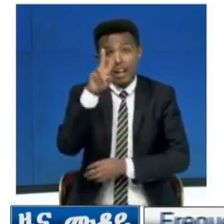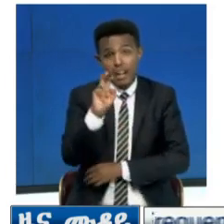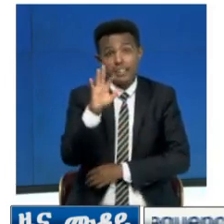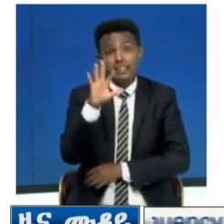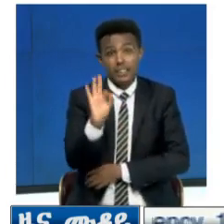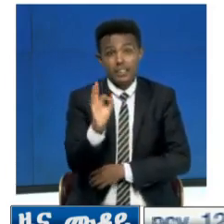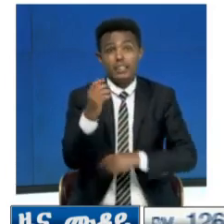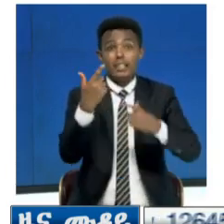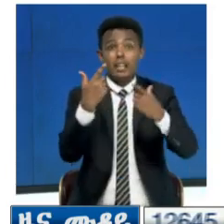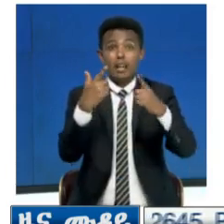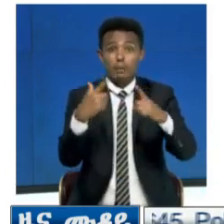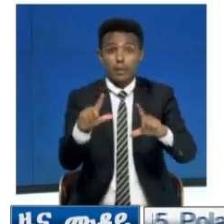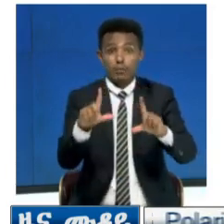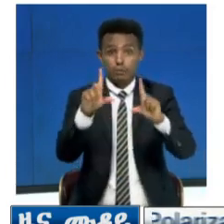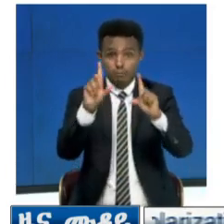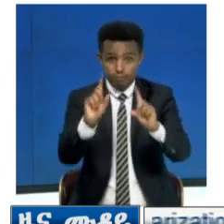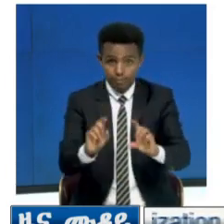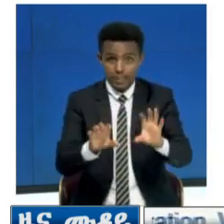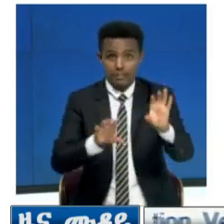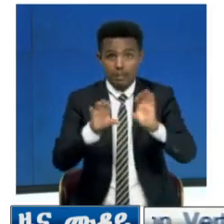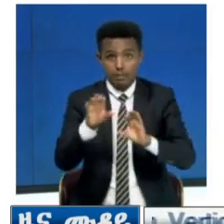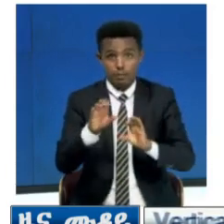ሚኒስቴር አስታውቋል።